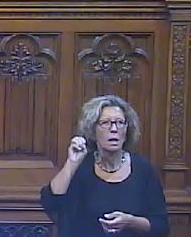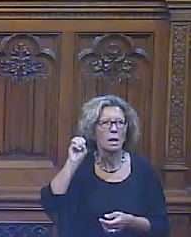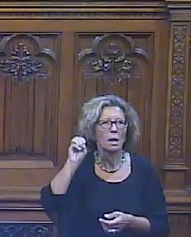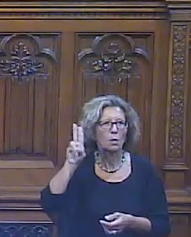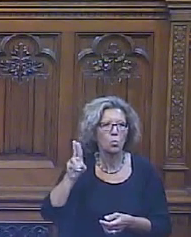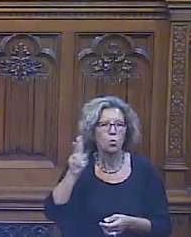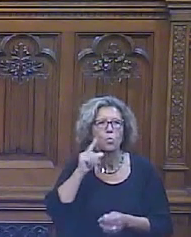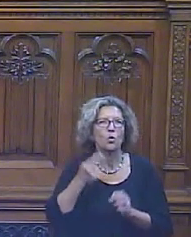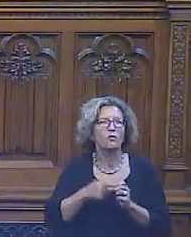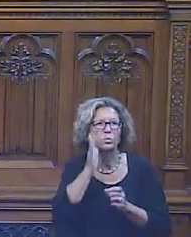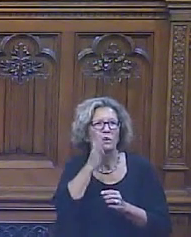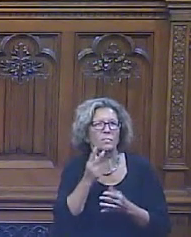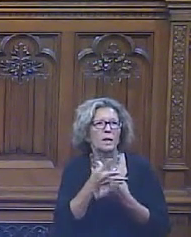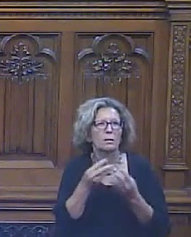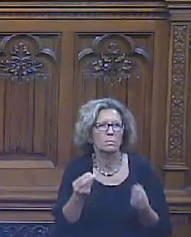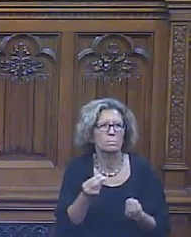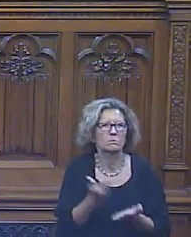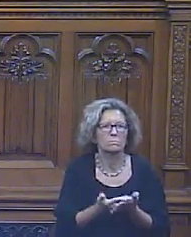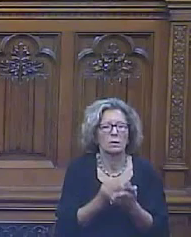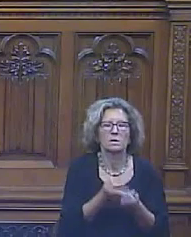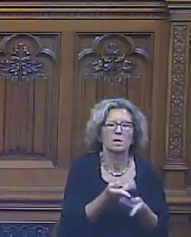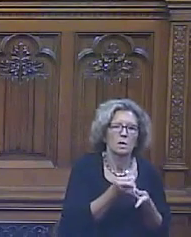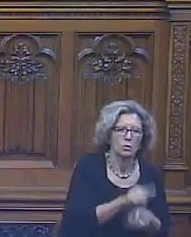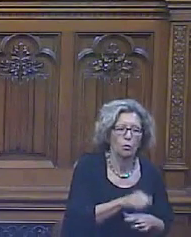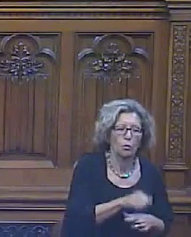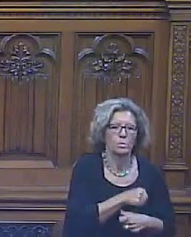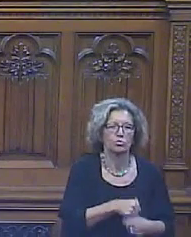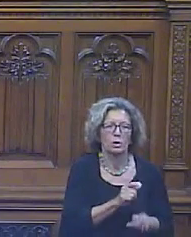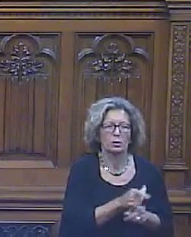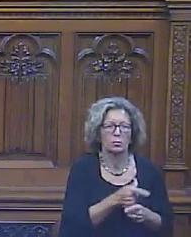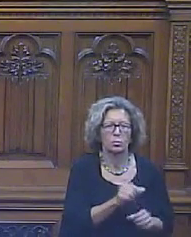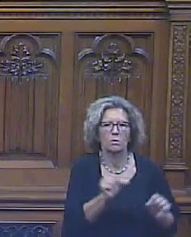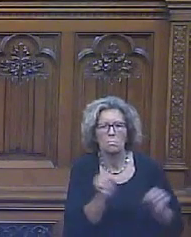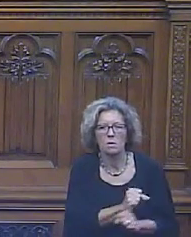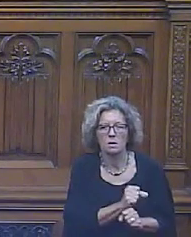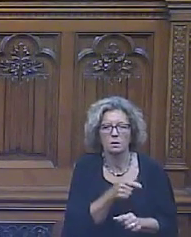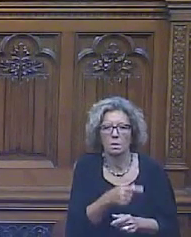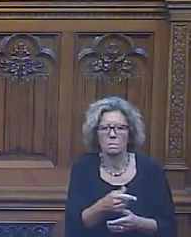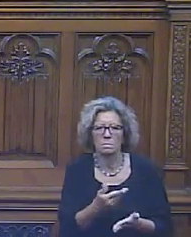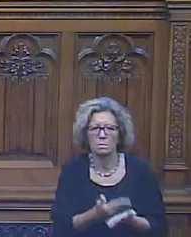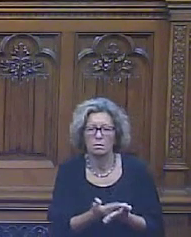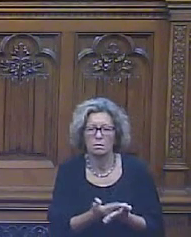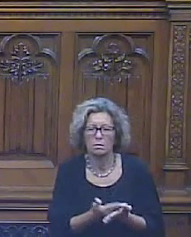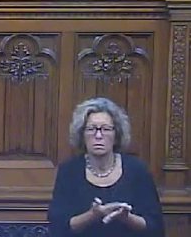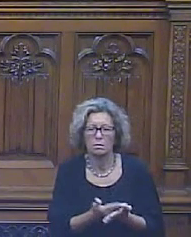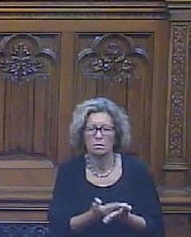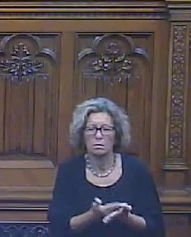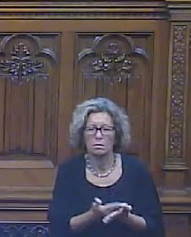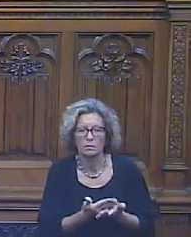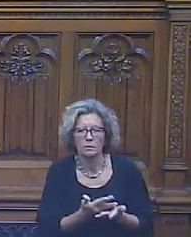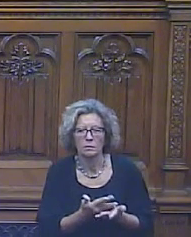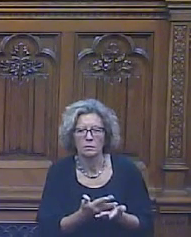Und Quoten gelöst wird, das ist typisch der herzlose, eiskalte und eigentlich vertrottelte